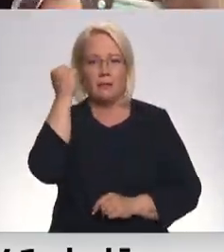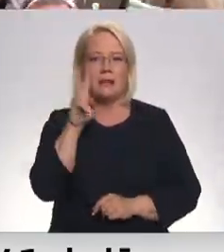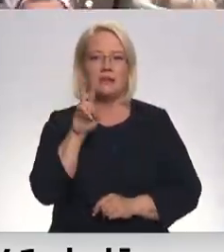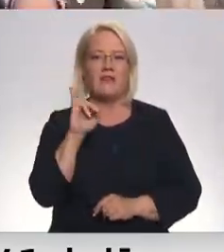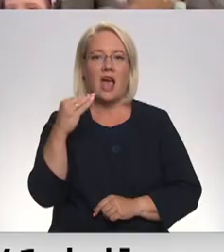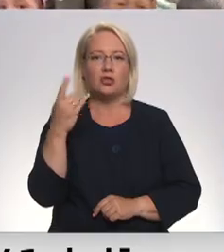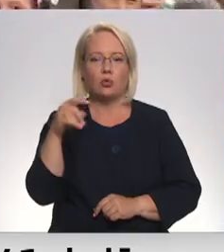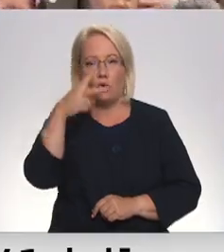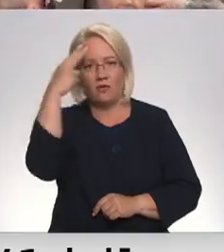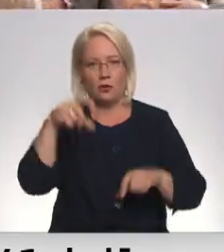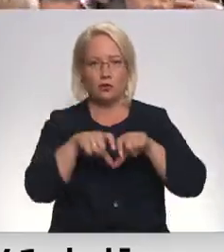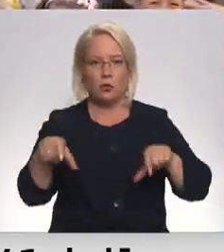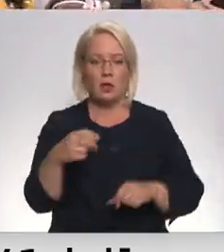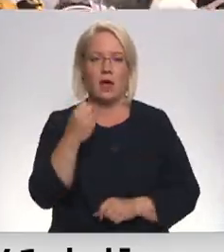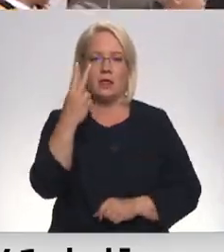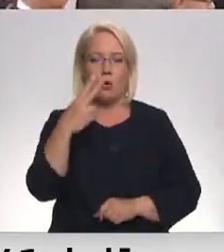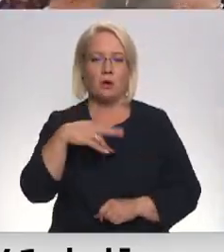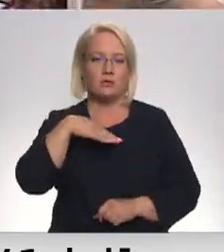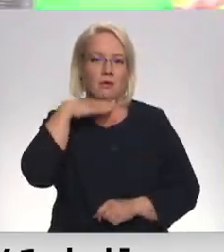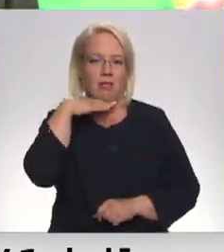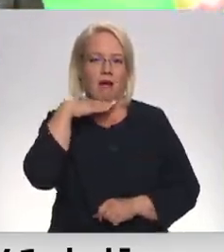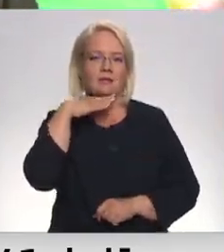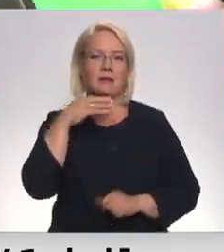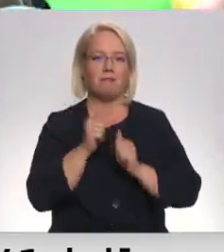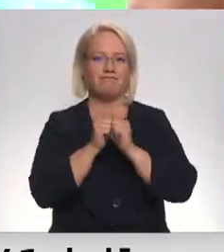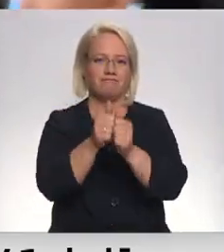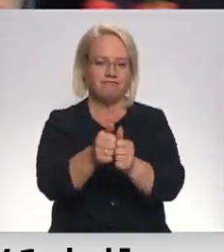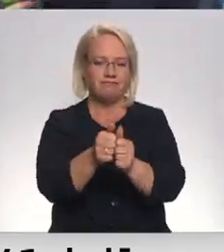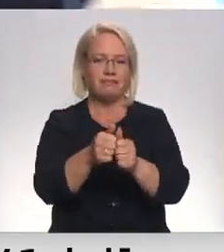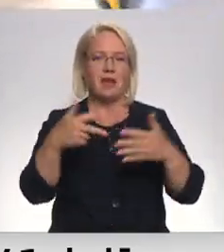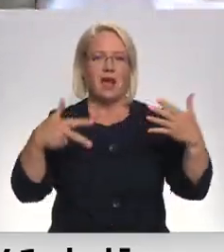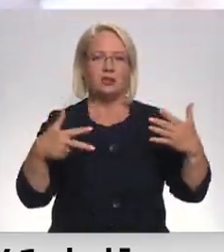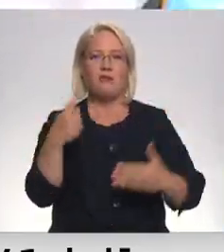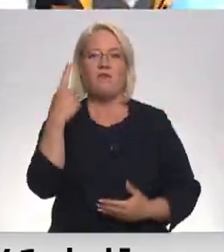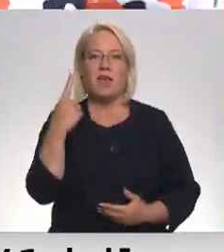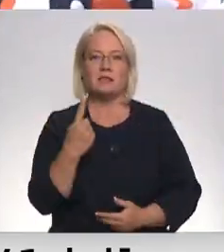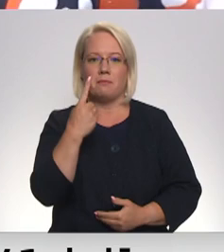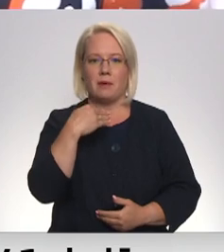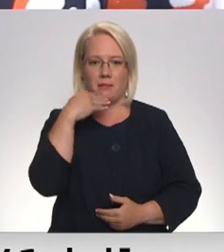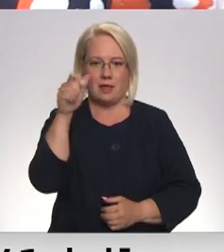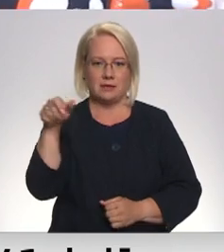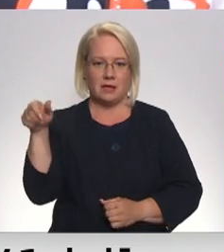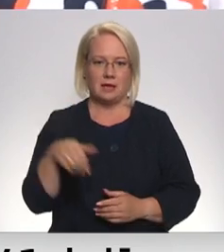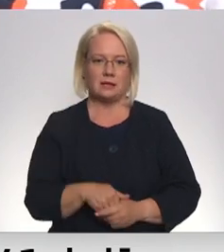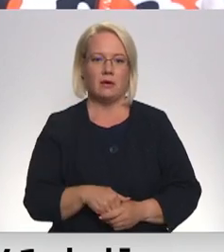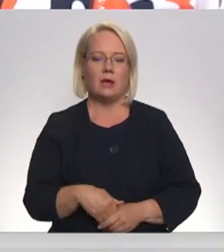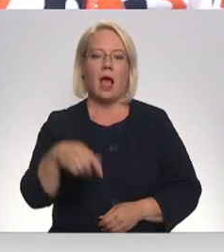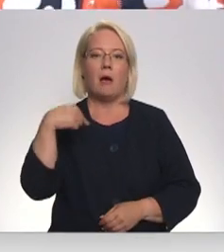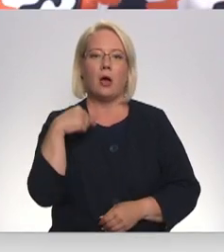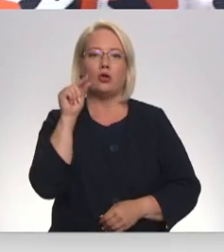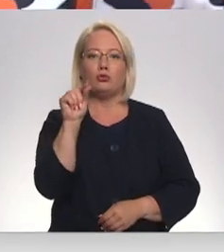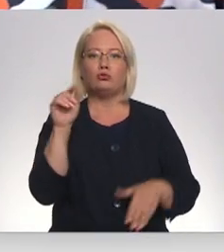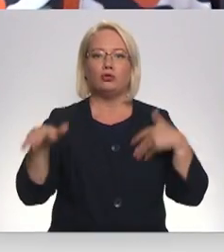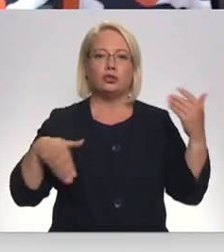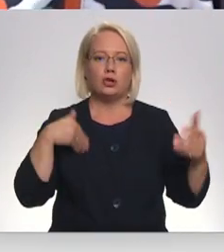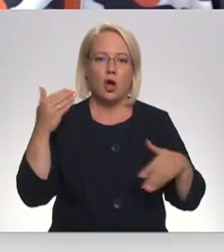vidusskolā, šodien 12. Pavadībā iesoļoja 81 pirmklasnieks. Man ir bišķi satraukums, jo